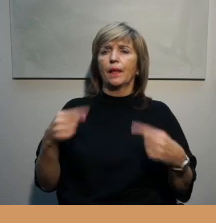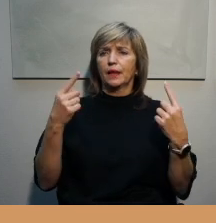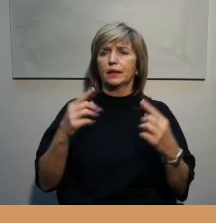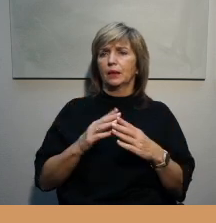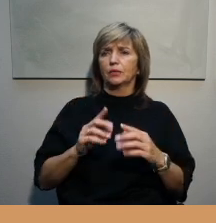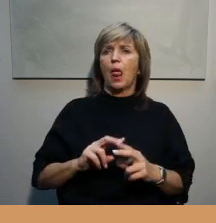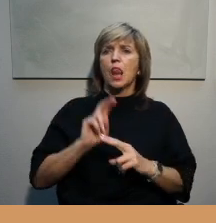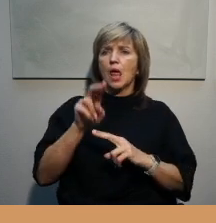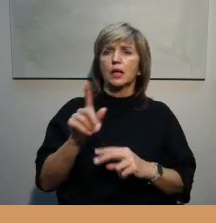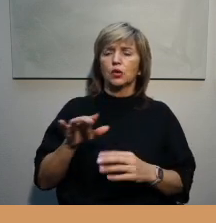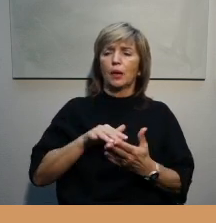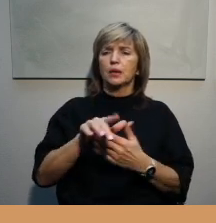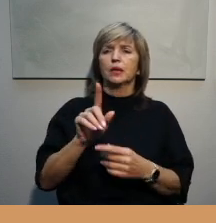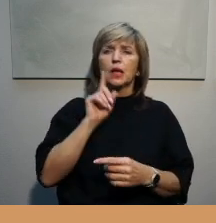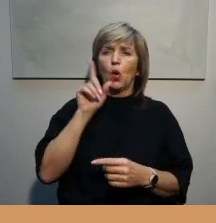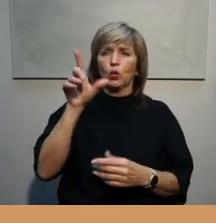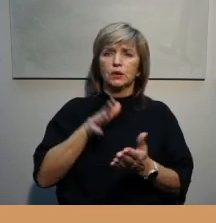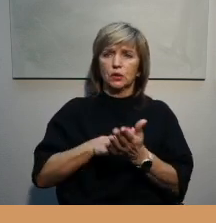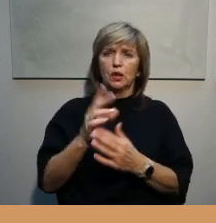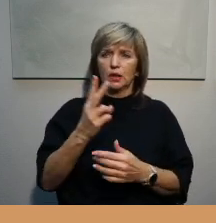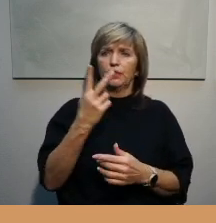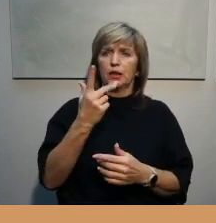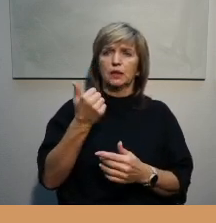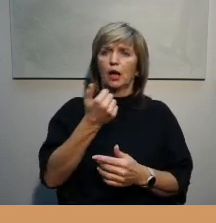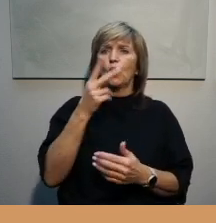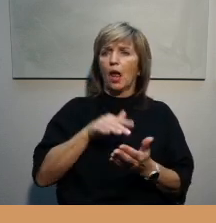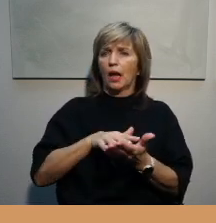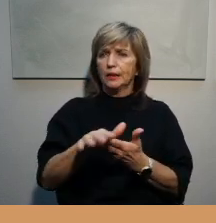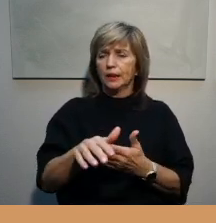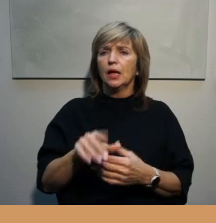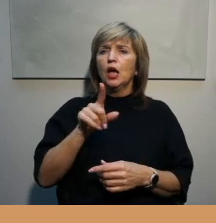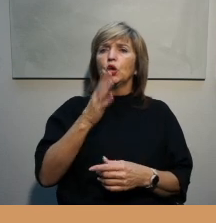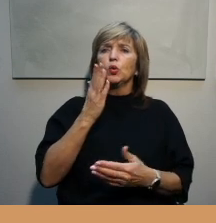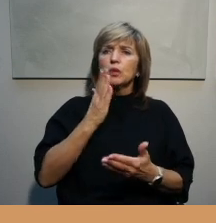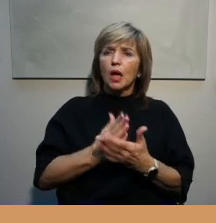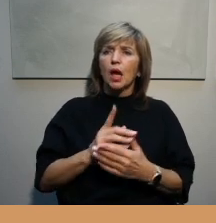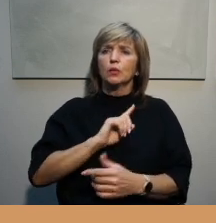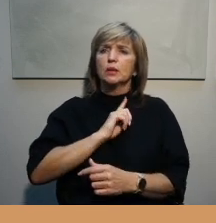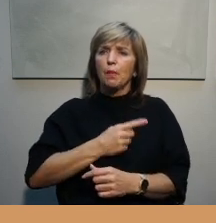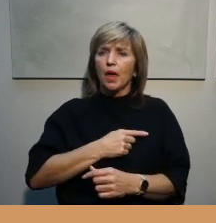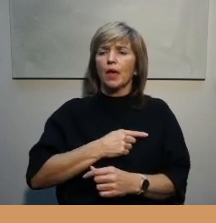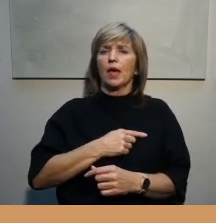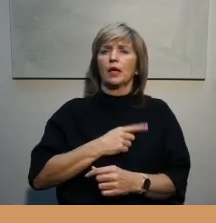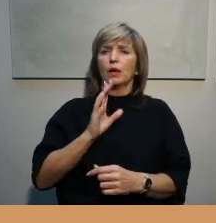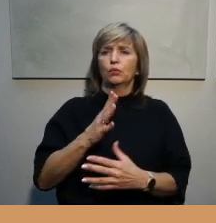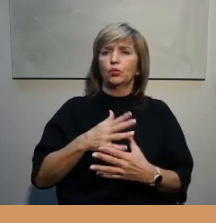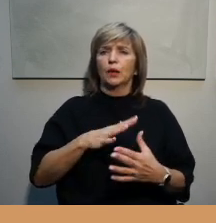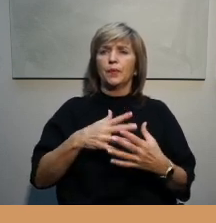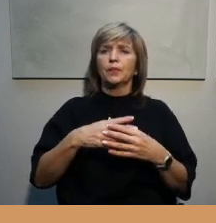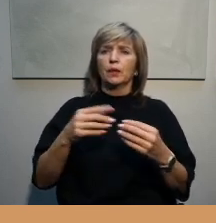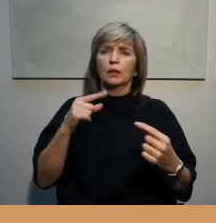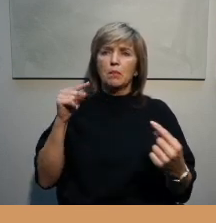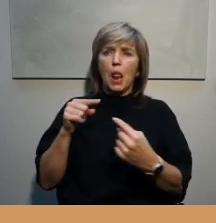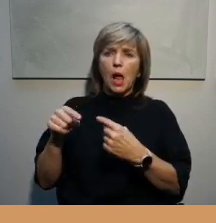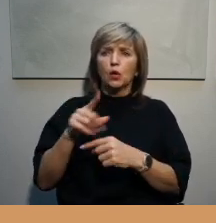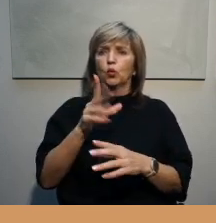iziet cauri jaunietis gada, 2, 3 gadu laikā. Tātad jums ir jābūt spējīgiem, būt elastīgiem un